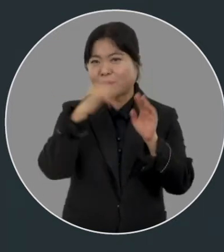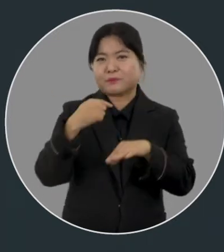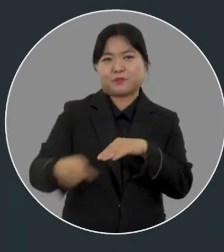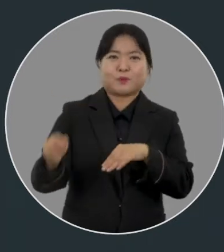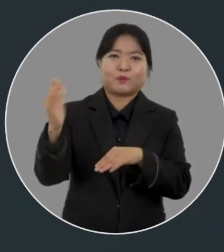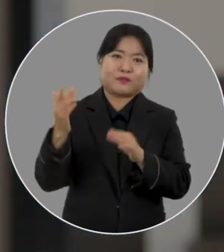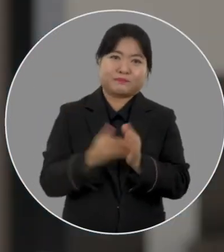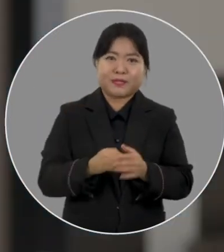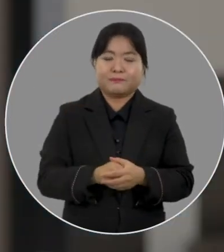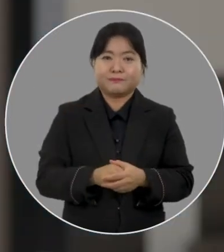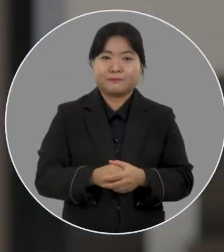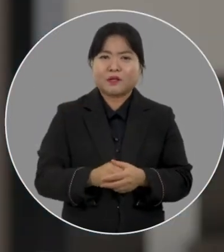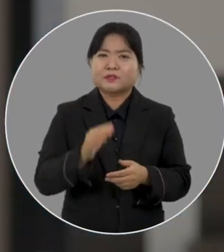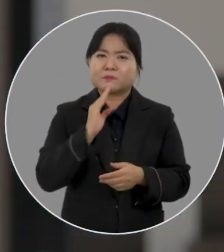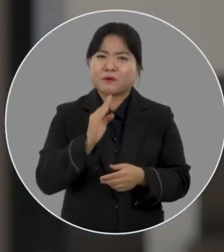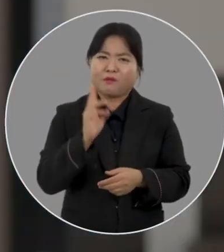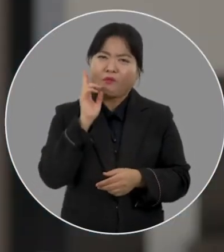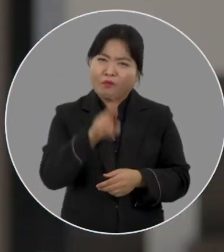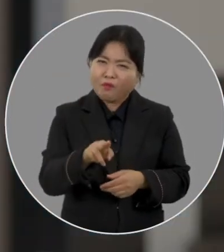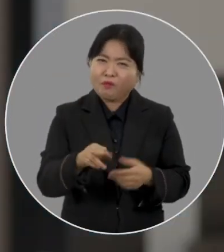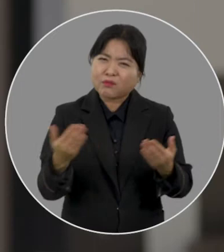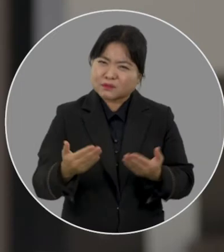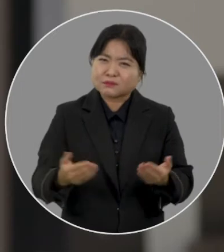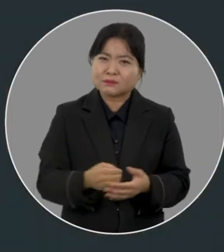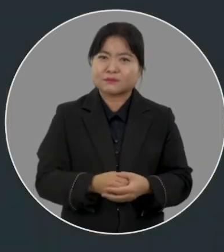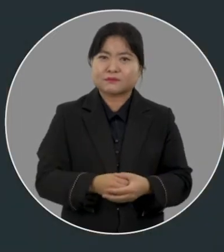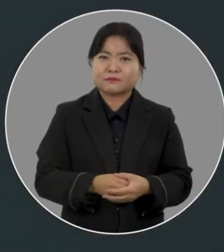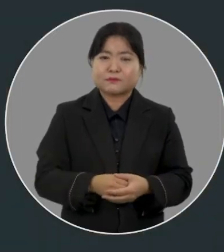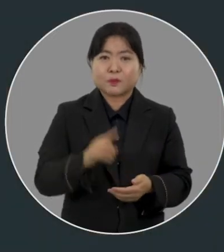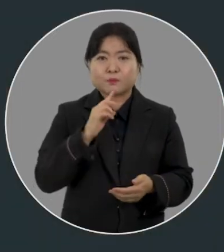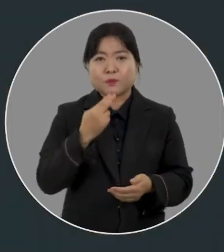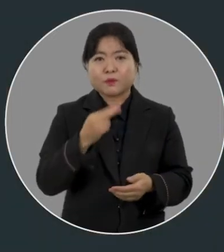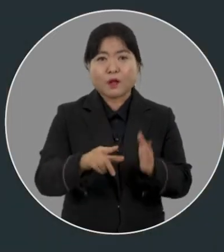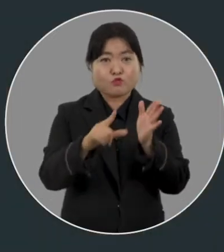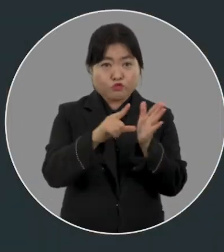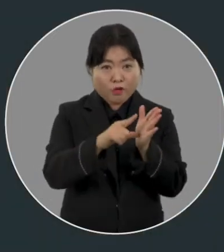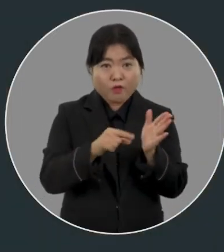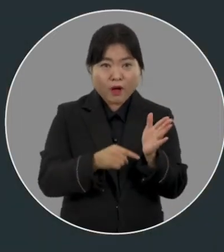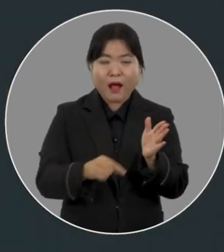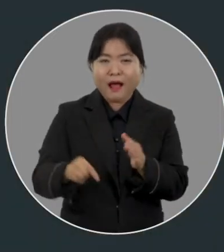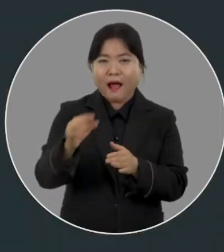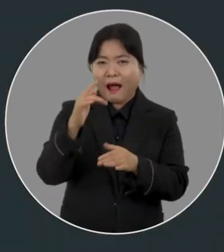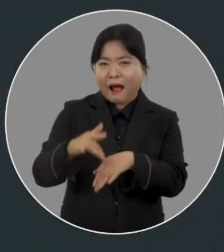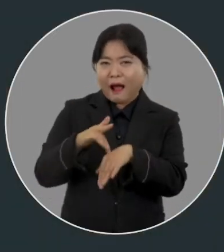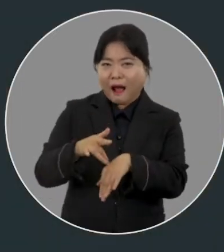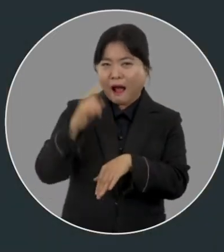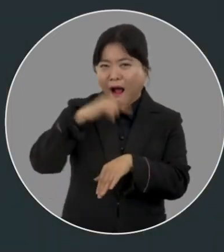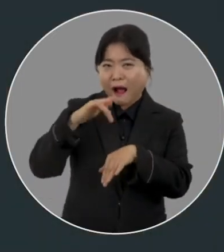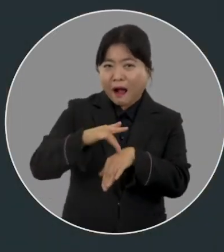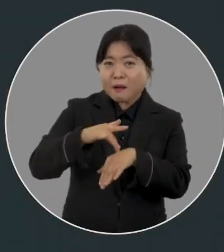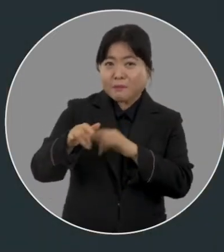겁니다. 정말 끔찍한 일 아닙니까? 물론 마틴 루터가 악마의